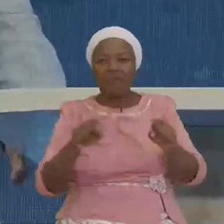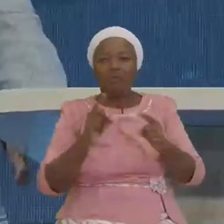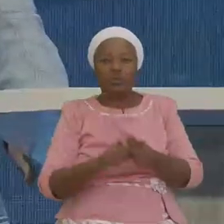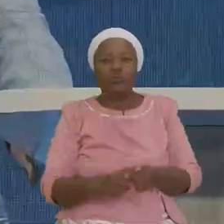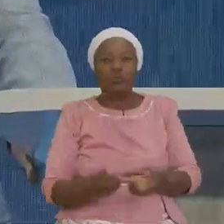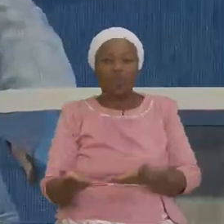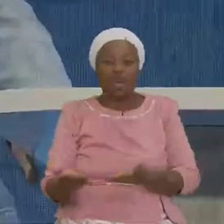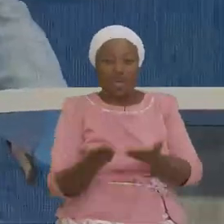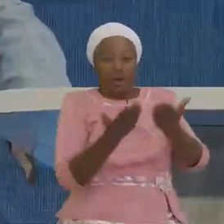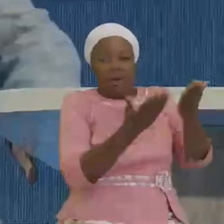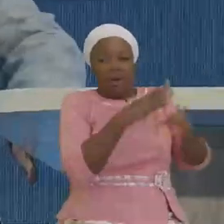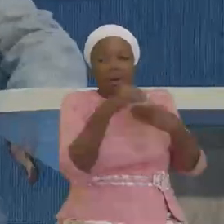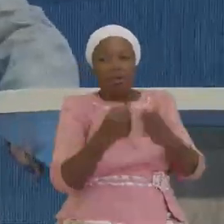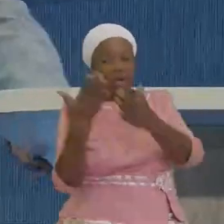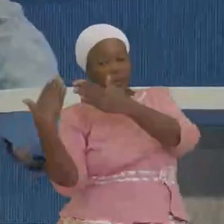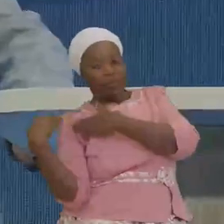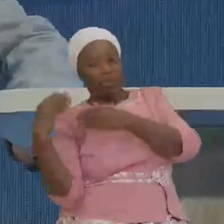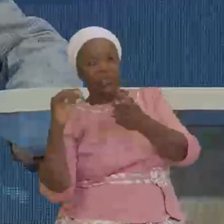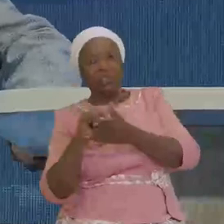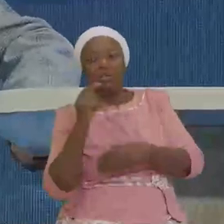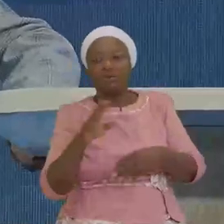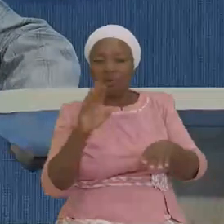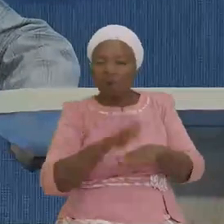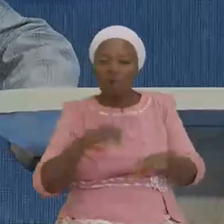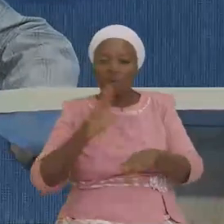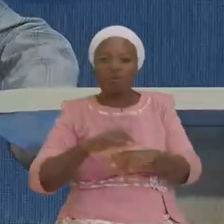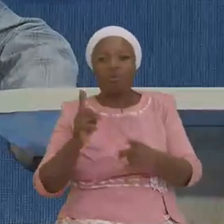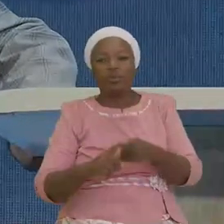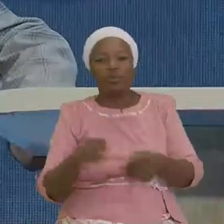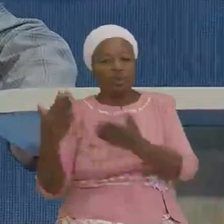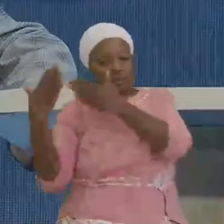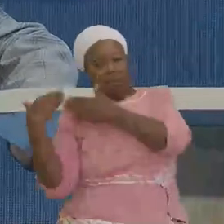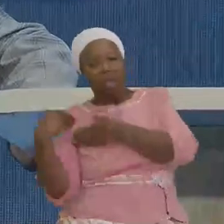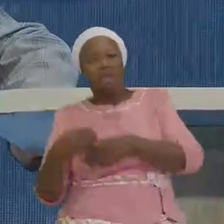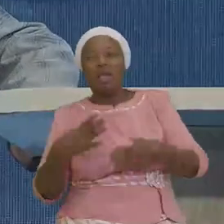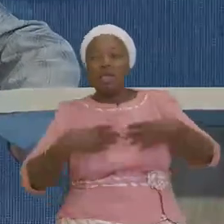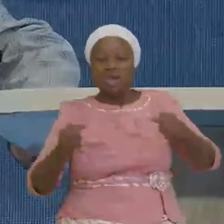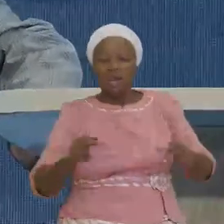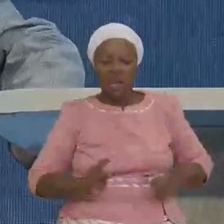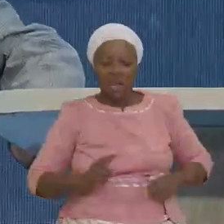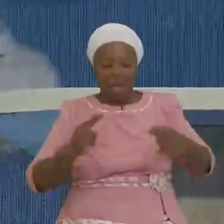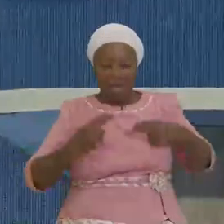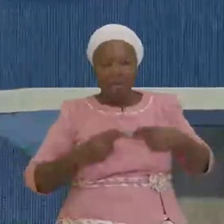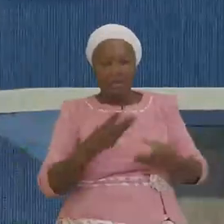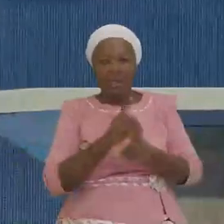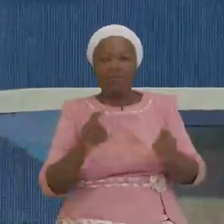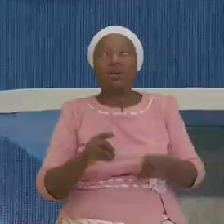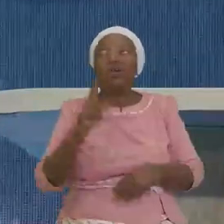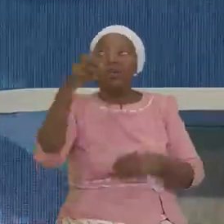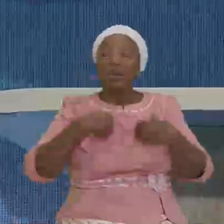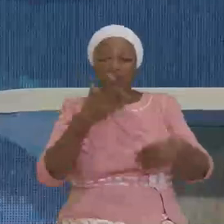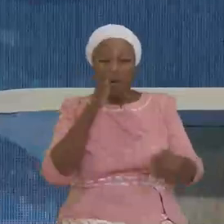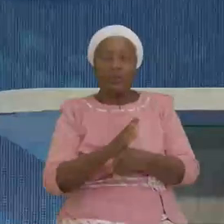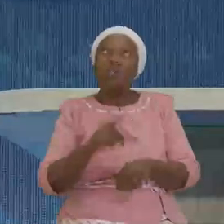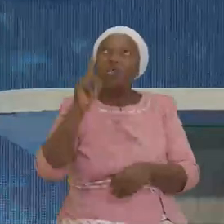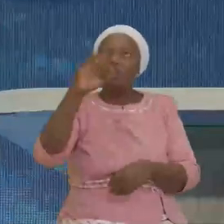forte, une vie qui est en mesure de porter tous les fardeaux que vous devez porter, la guérison,